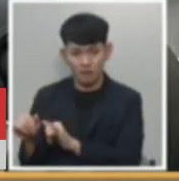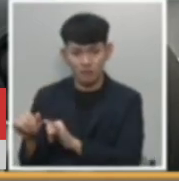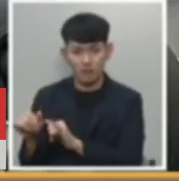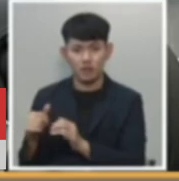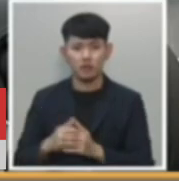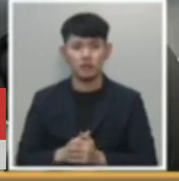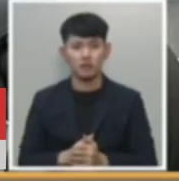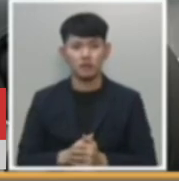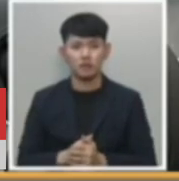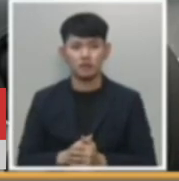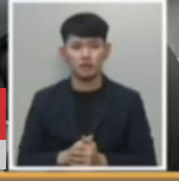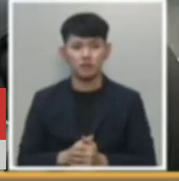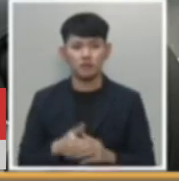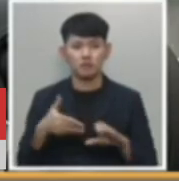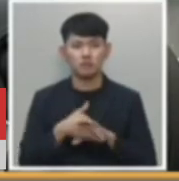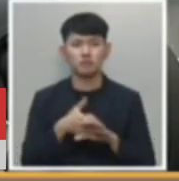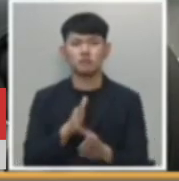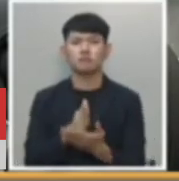ยังมันยังไม่ถึง